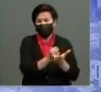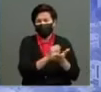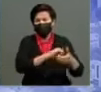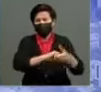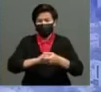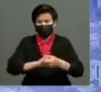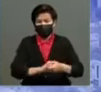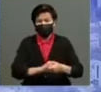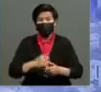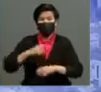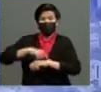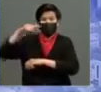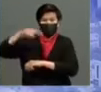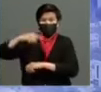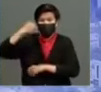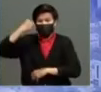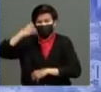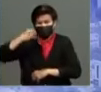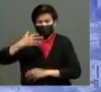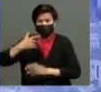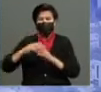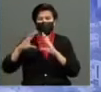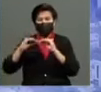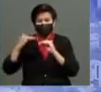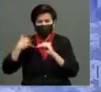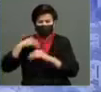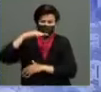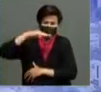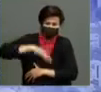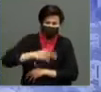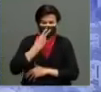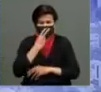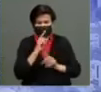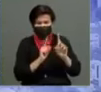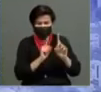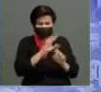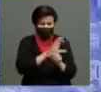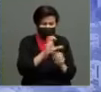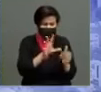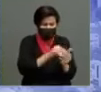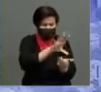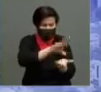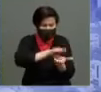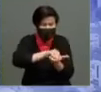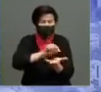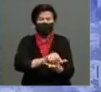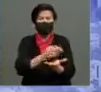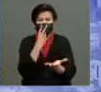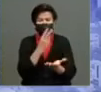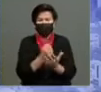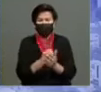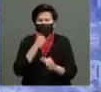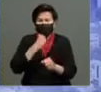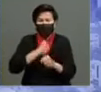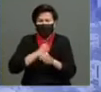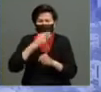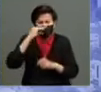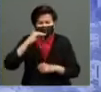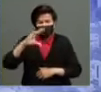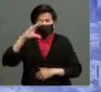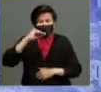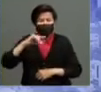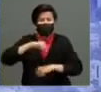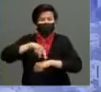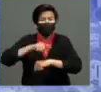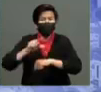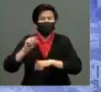ายนี้ก็ยังมีประชุมกันอีกเย็นค่ำก็มีคนเฝ้าตัวเลขต่างๆ24ชั่วโมงเราแทบจะไม่ได้หยุดกันเลยสิ่งต่างๆเหล่านี้